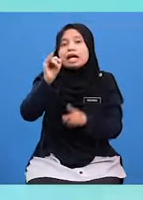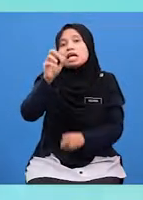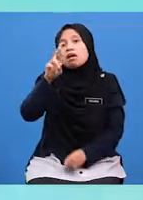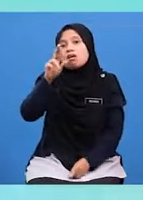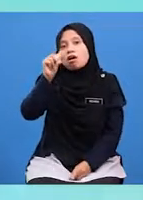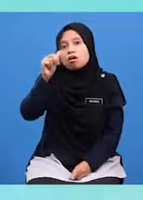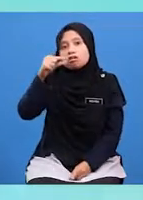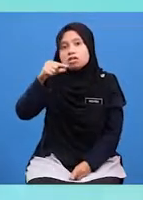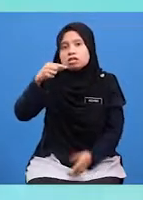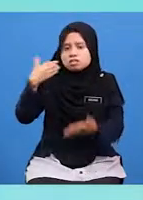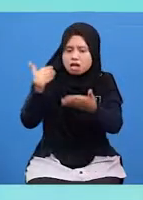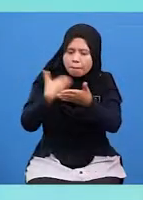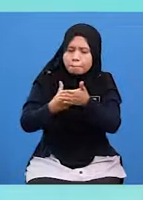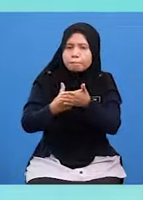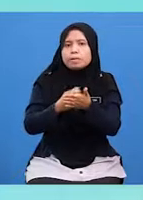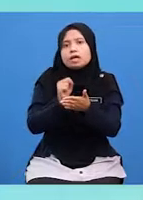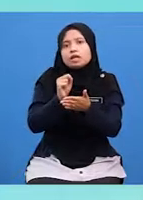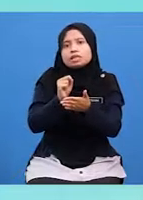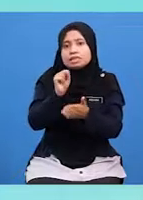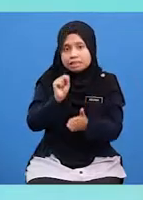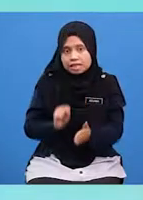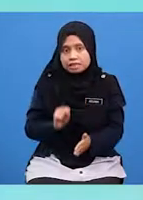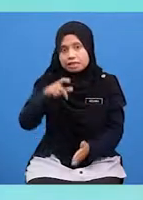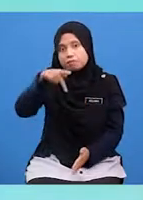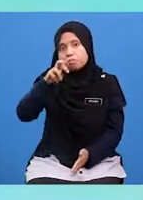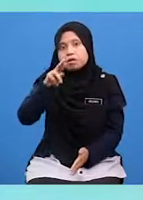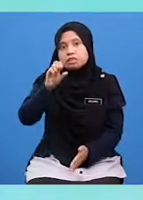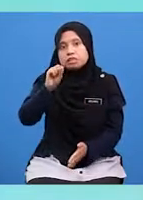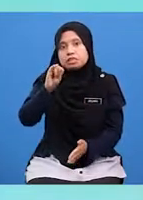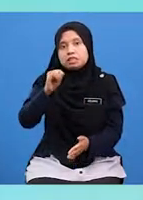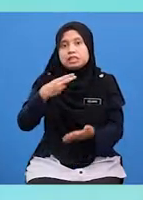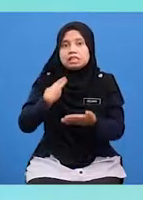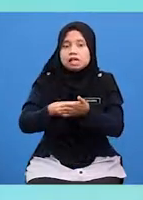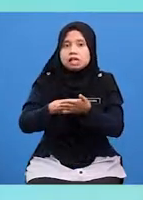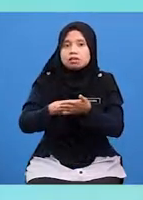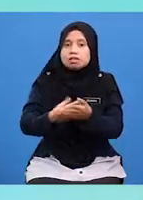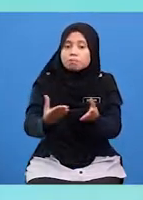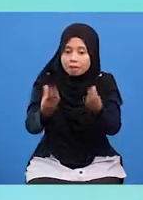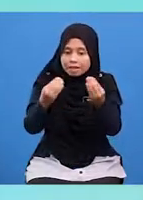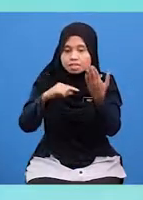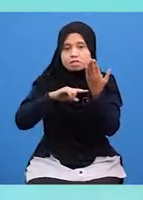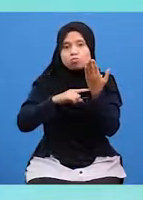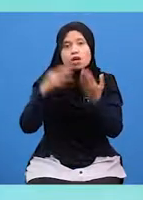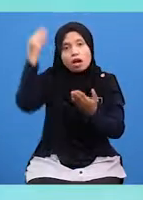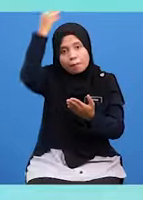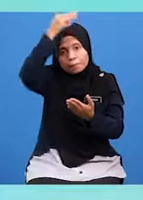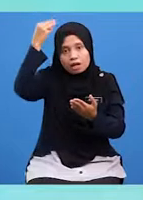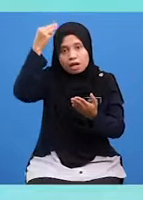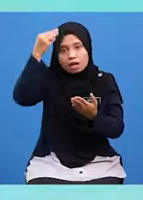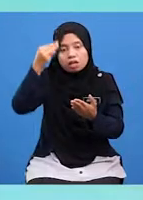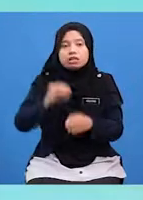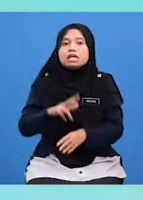Parsi dan Ibnu Battuta tiba di Baghdad. Beliau balik semula ke Mekah dan pada